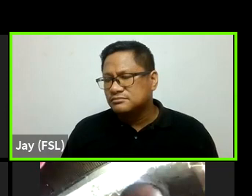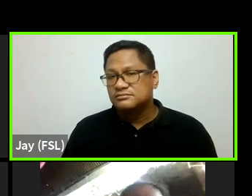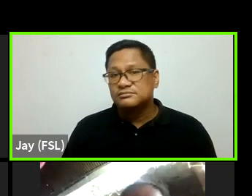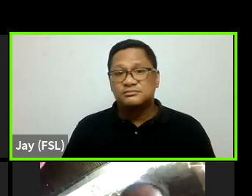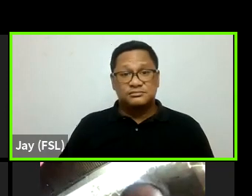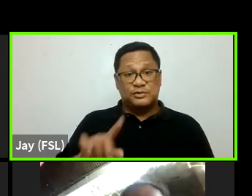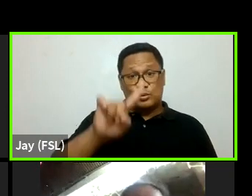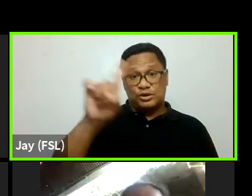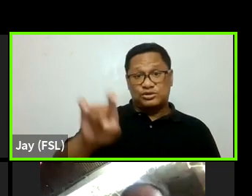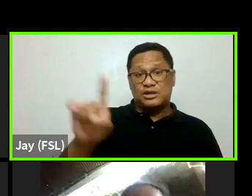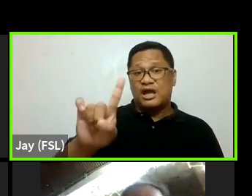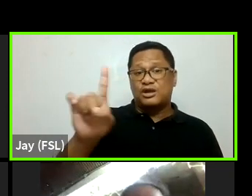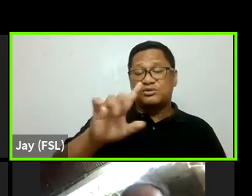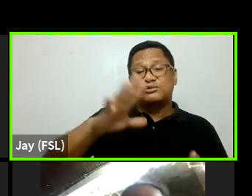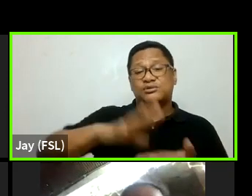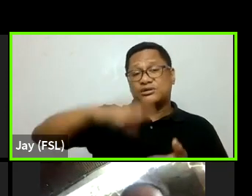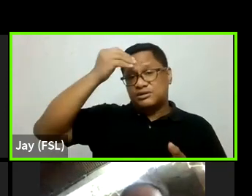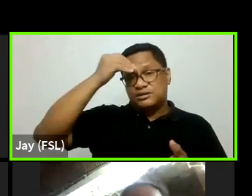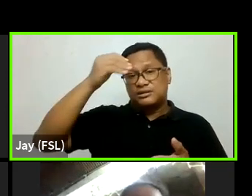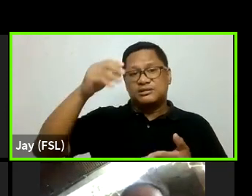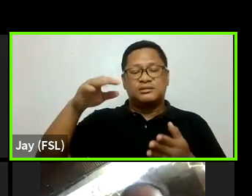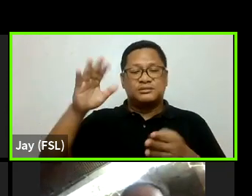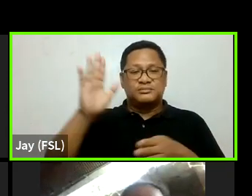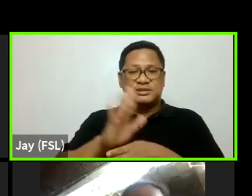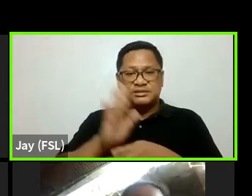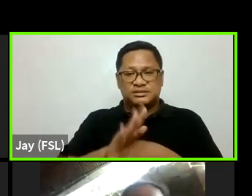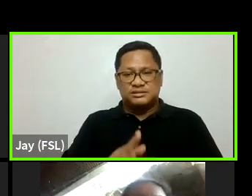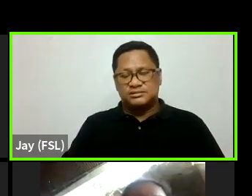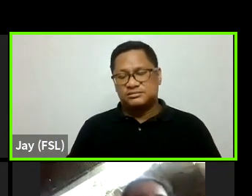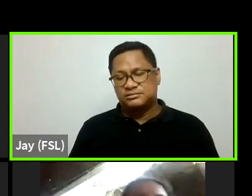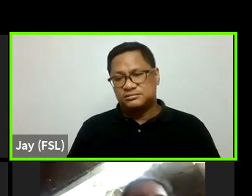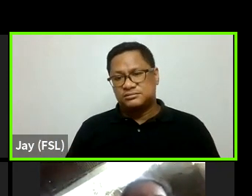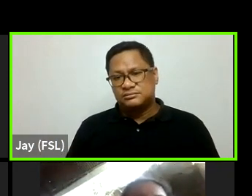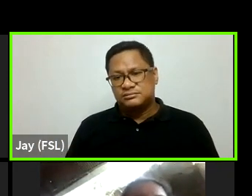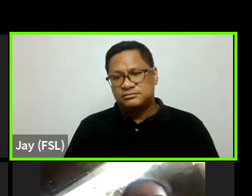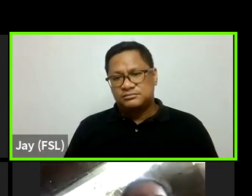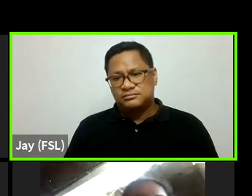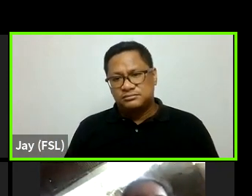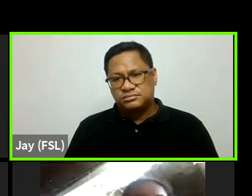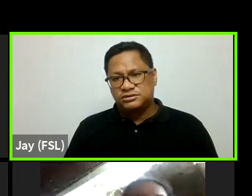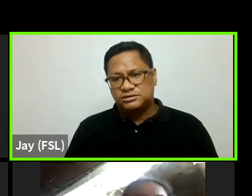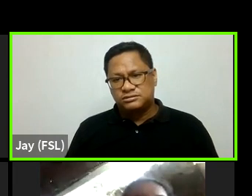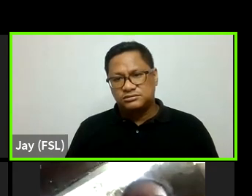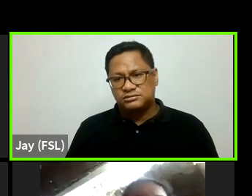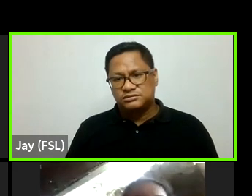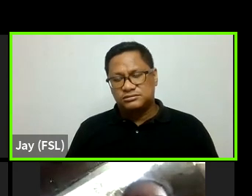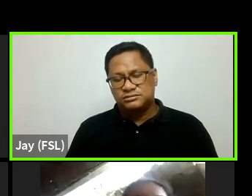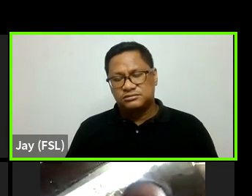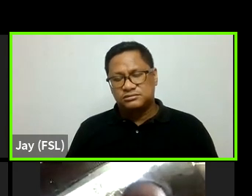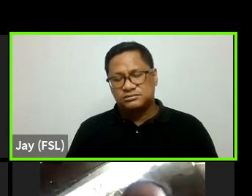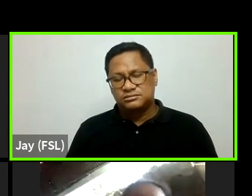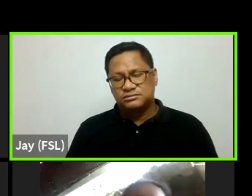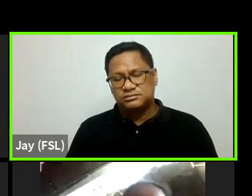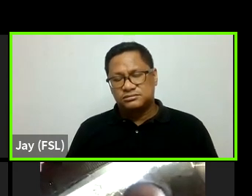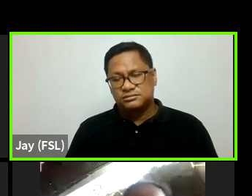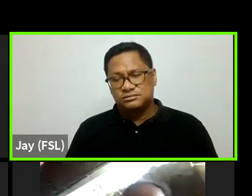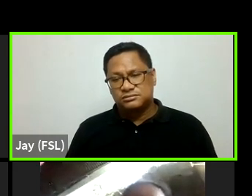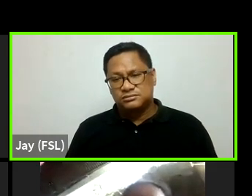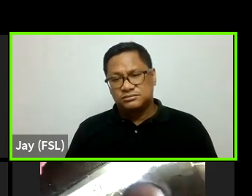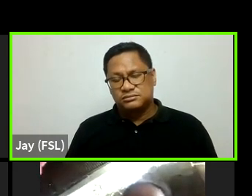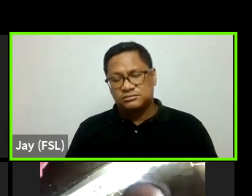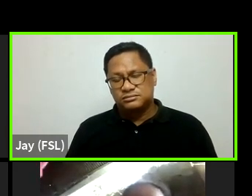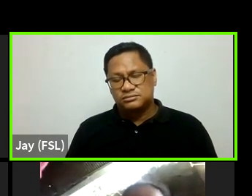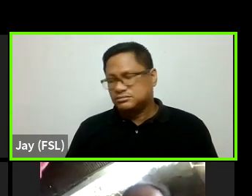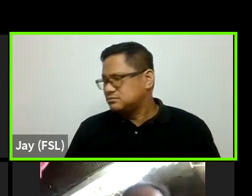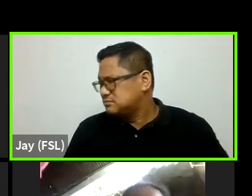mo tungkol sa pagnenegosyo all these years? Anong natutunan mo sa pagnenegosyo? Actually, business minded